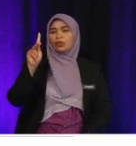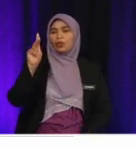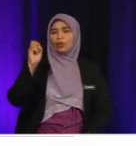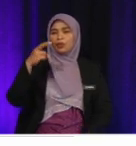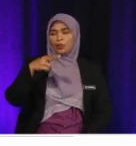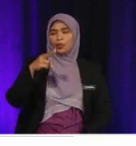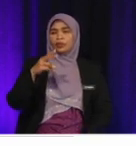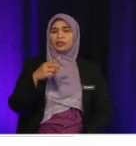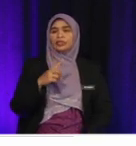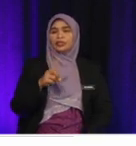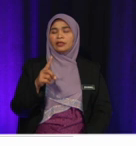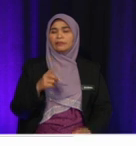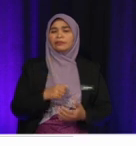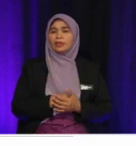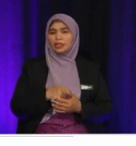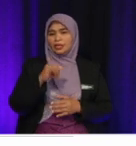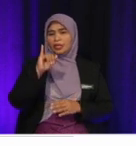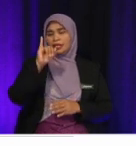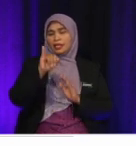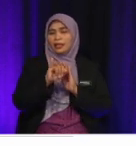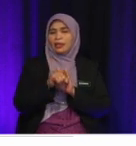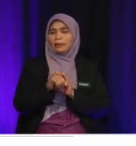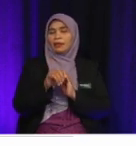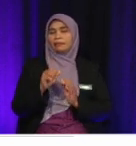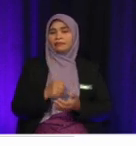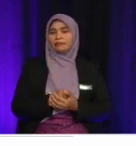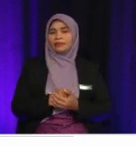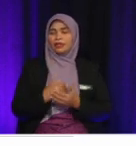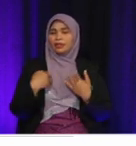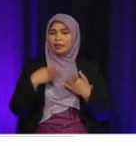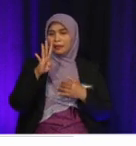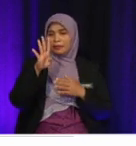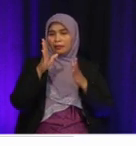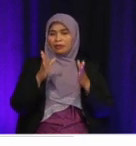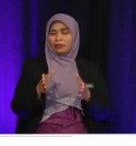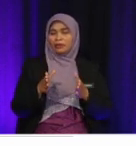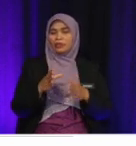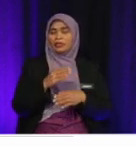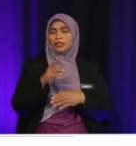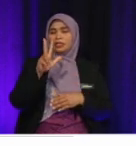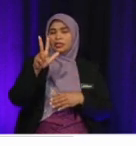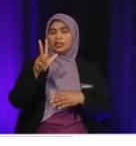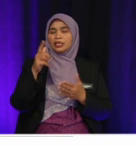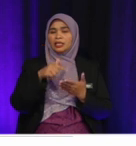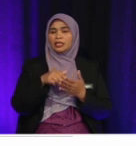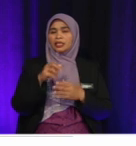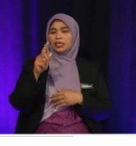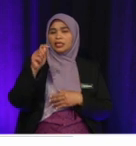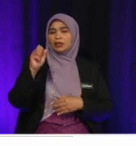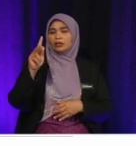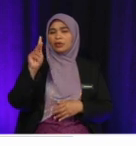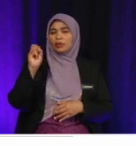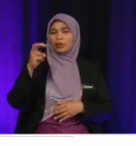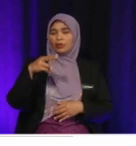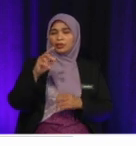iaitu Imam Abu Hanifah Imam Malik imam as-syafie dan Imam Ahmad manakala tiga lagi tokoh tingkatan lima